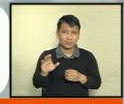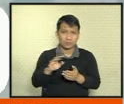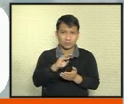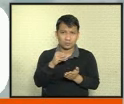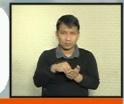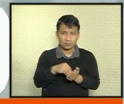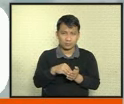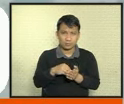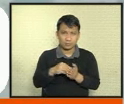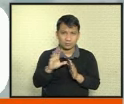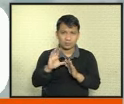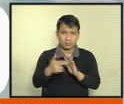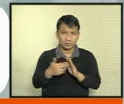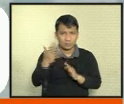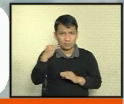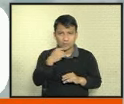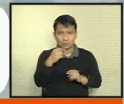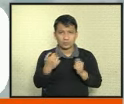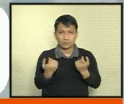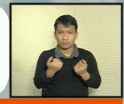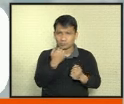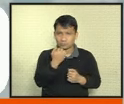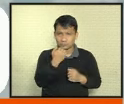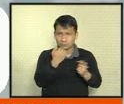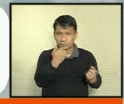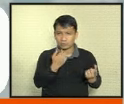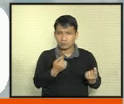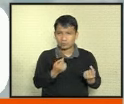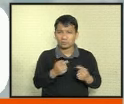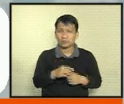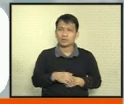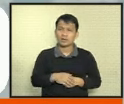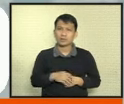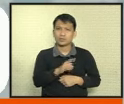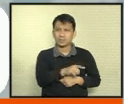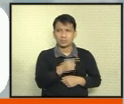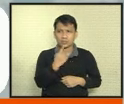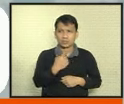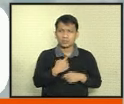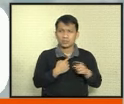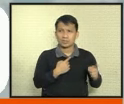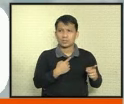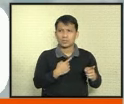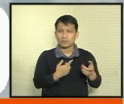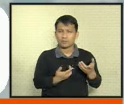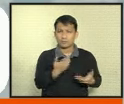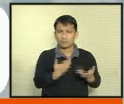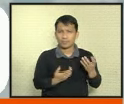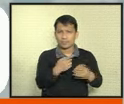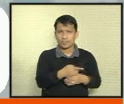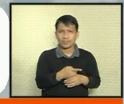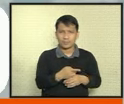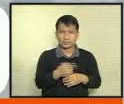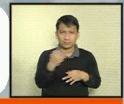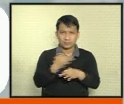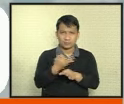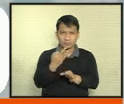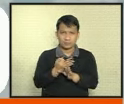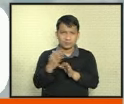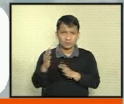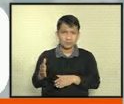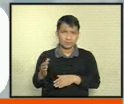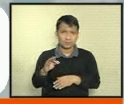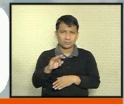Muntinlupa? Mm-hmm. Dahil bawal po yung ginawa niyo. Na ano po? Na kayo po ay namimixer. Hindi po